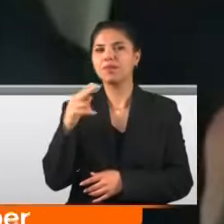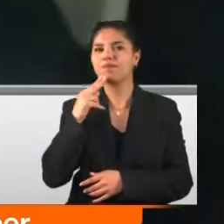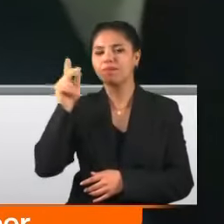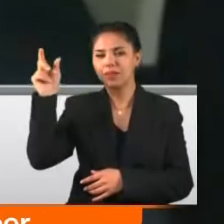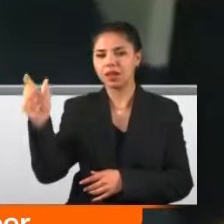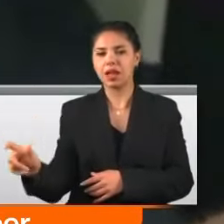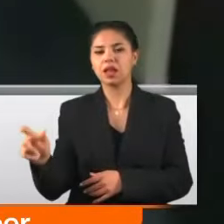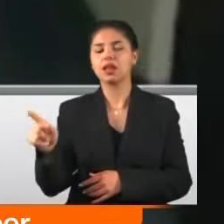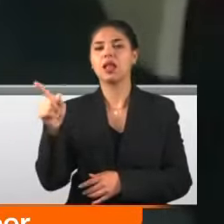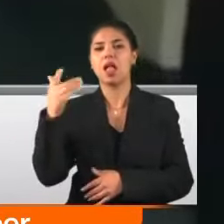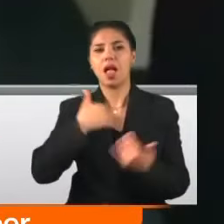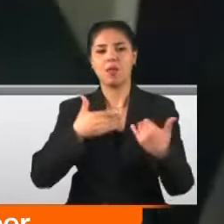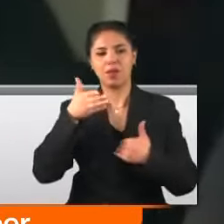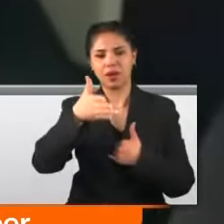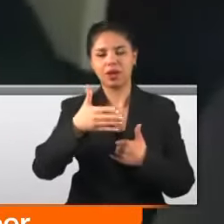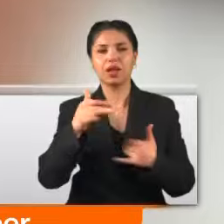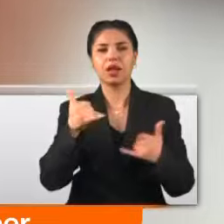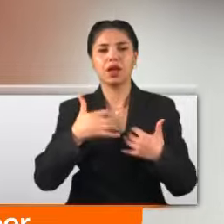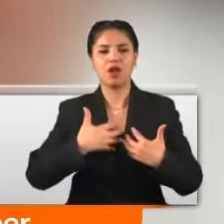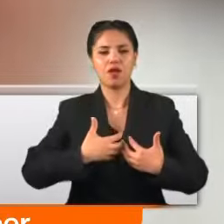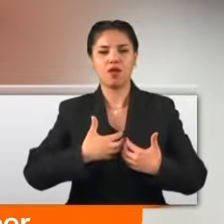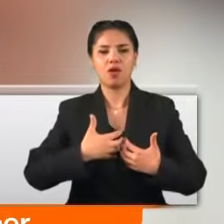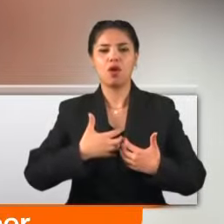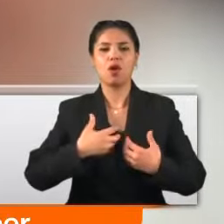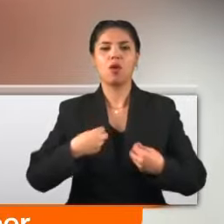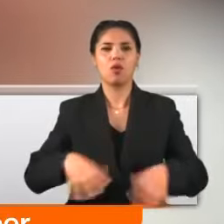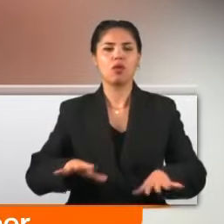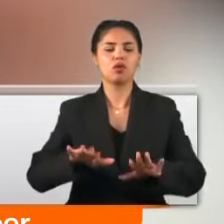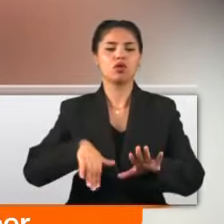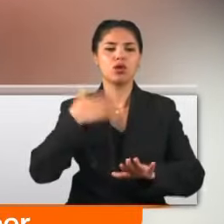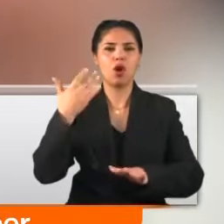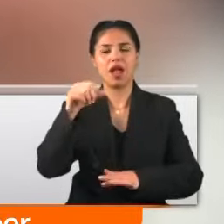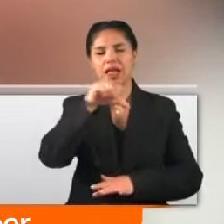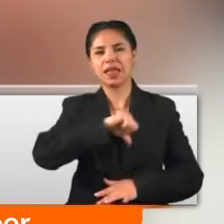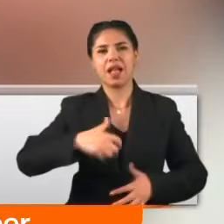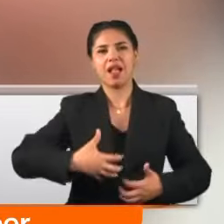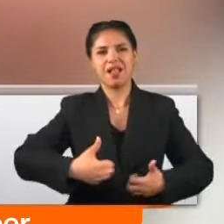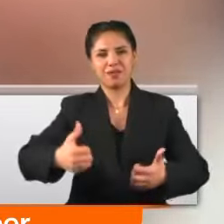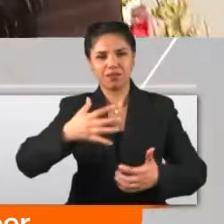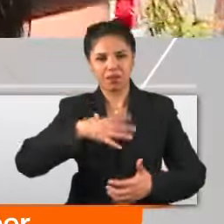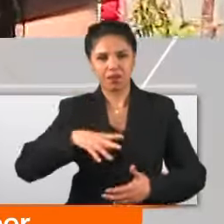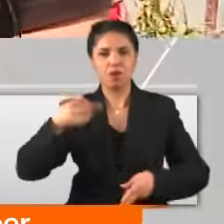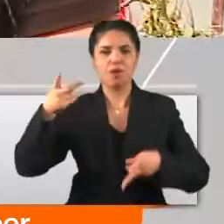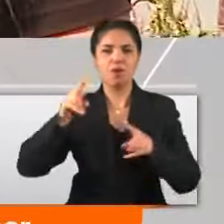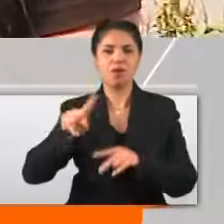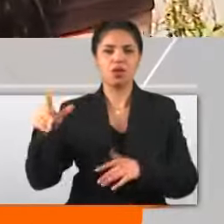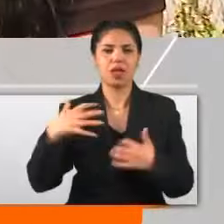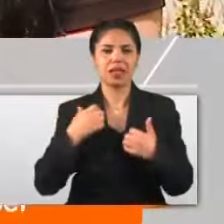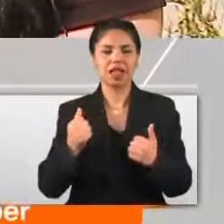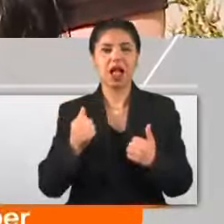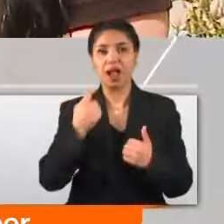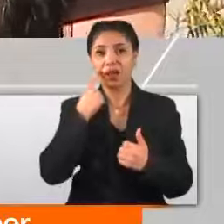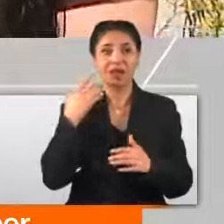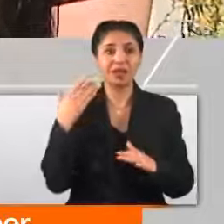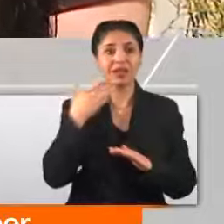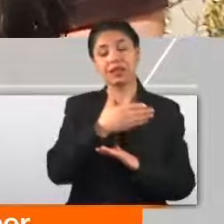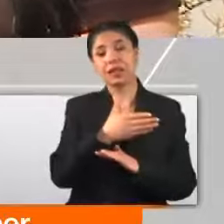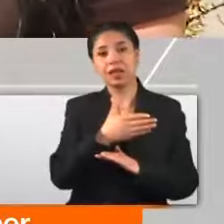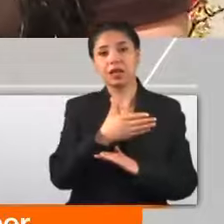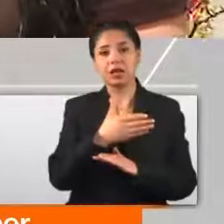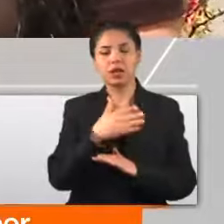ameliyata girdi. Verdiği kilolar sonrası yağ aldıracaktı. Gönül Özkul operasyondan sağ çıkamadı. Sağlıklı giren bir kadın hani nasıl olur